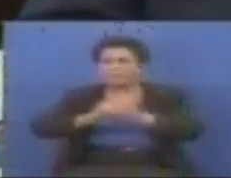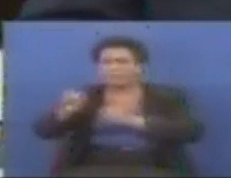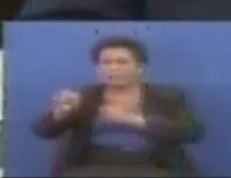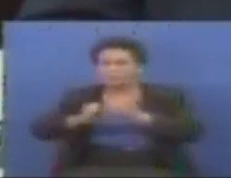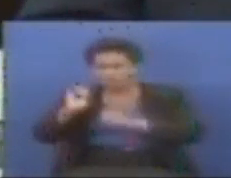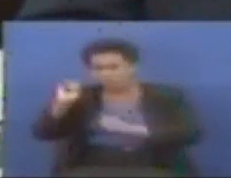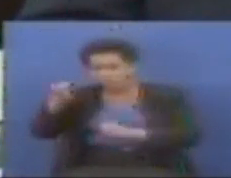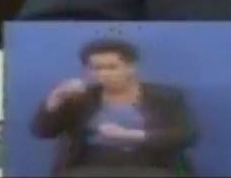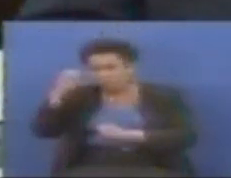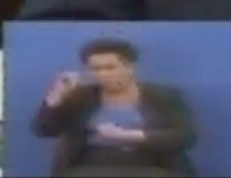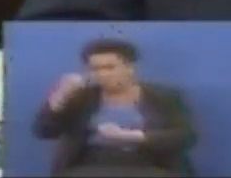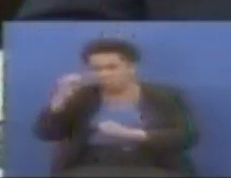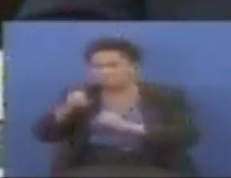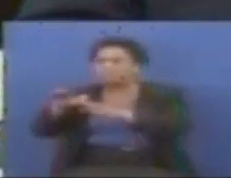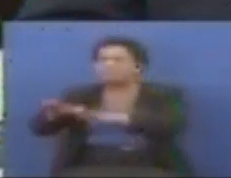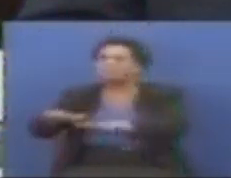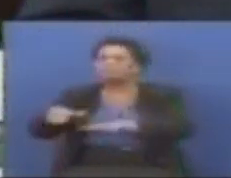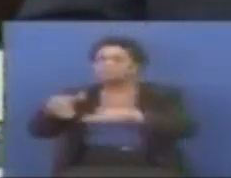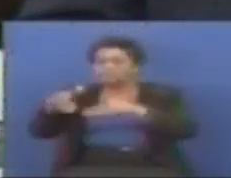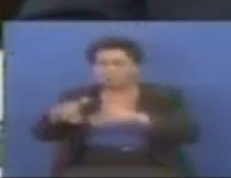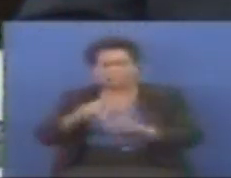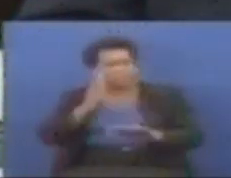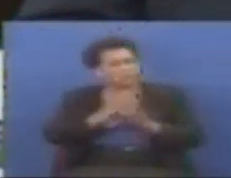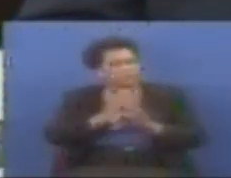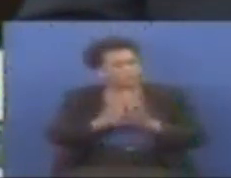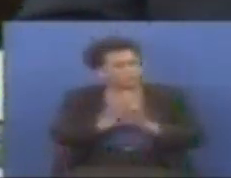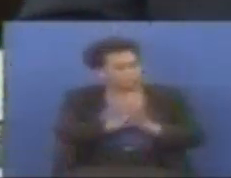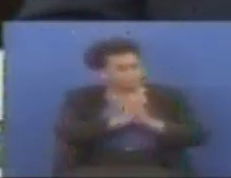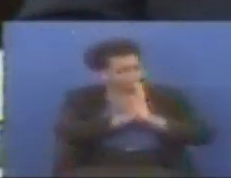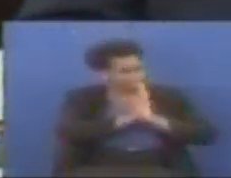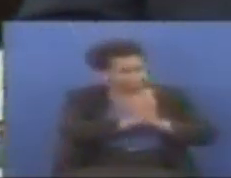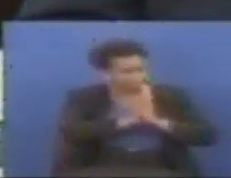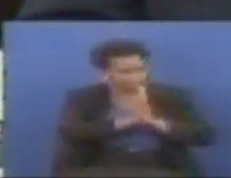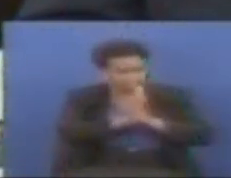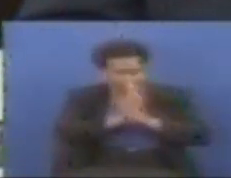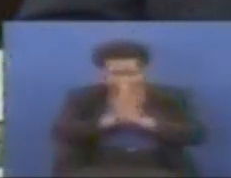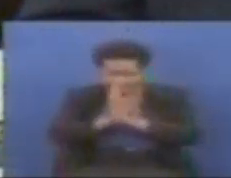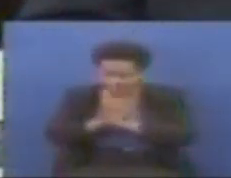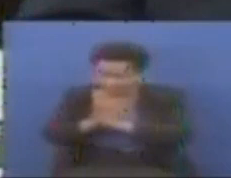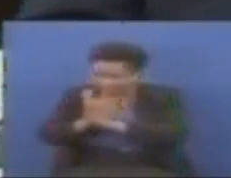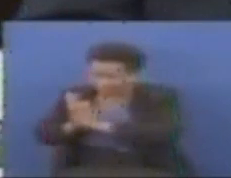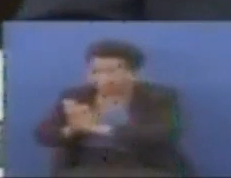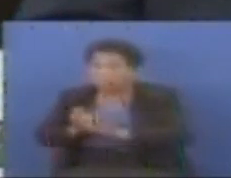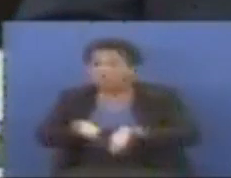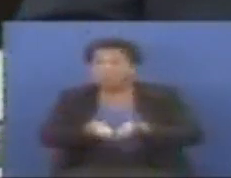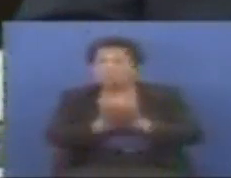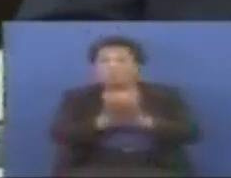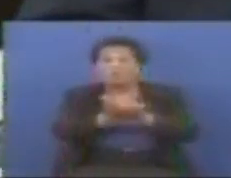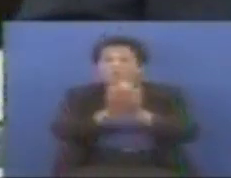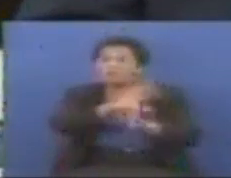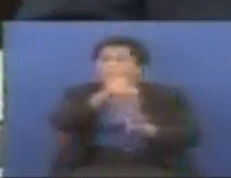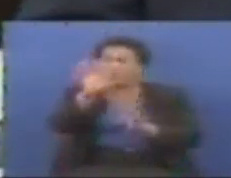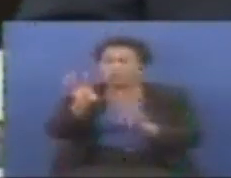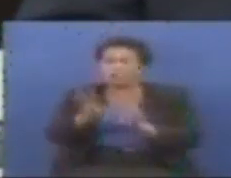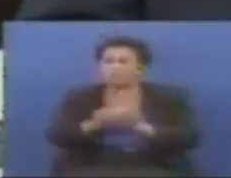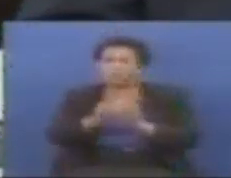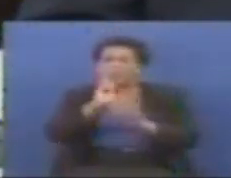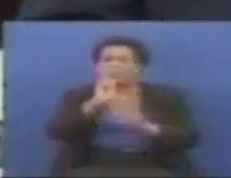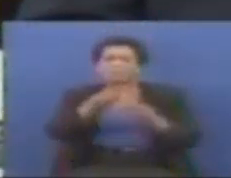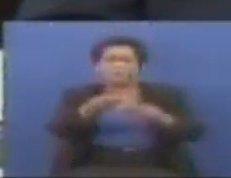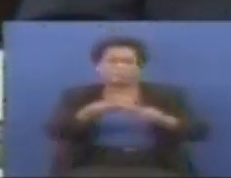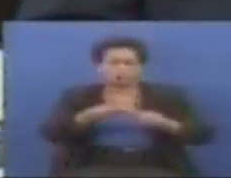hizo zina mapungufu katika rasilimali watu. Je, serikali imejipanga vipi